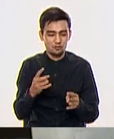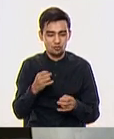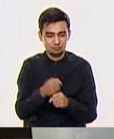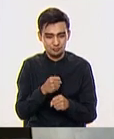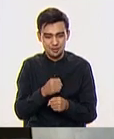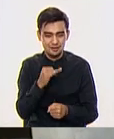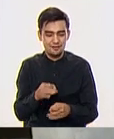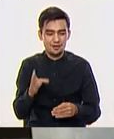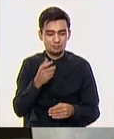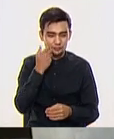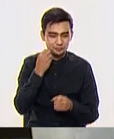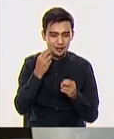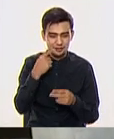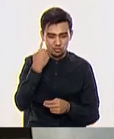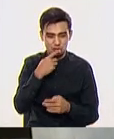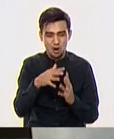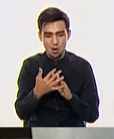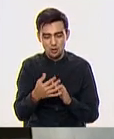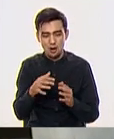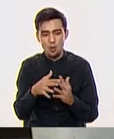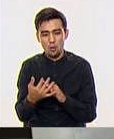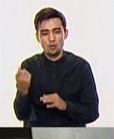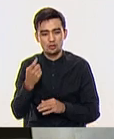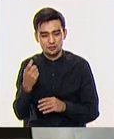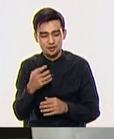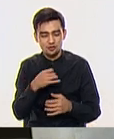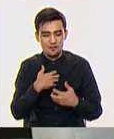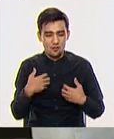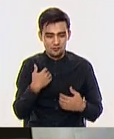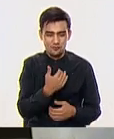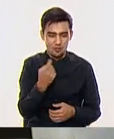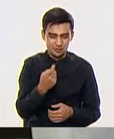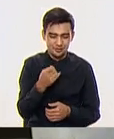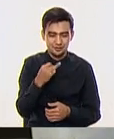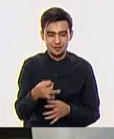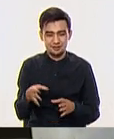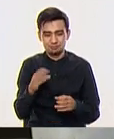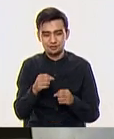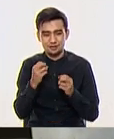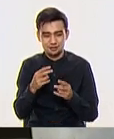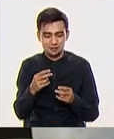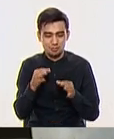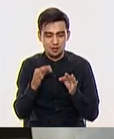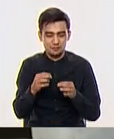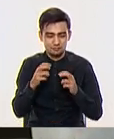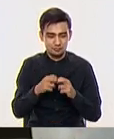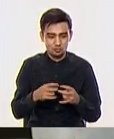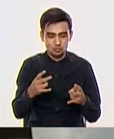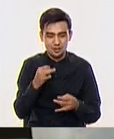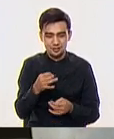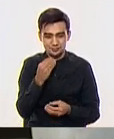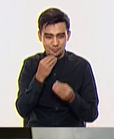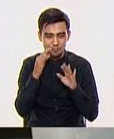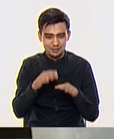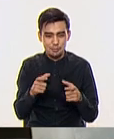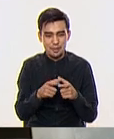құру және оған жеке ауылдағы ауыл шаруашылығы жануарлары иелерін кіру міндеттігін қарастыру, жайылым билетін енгізу